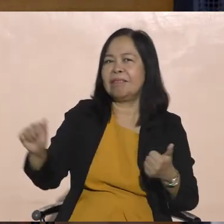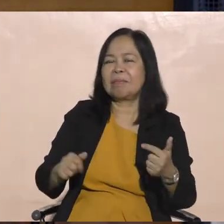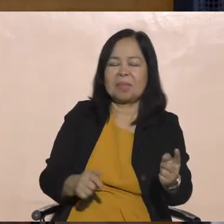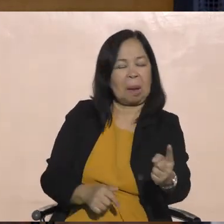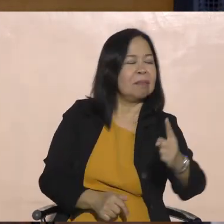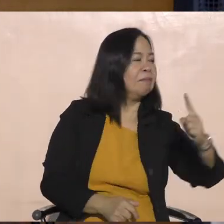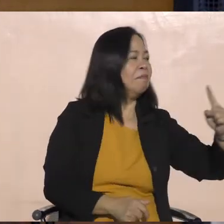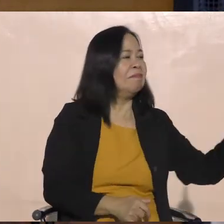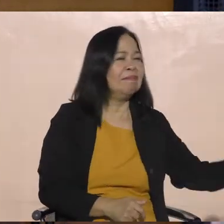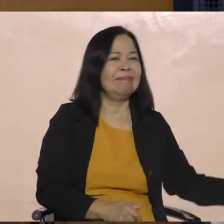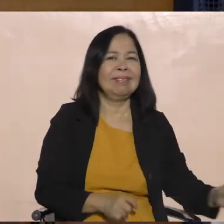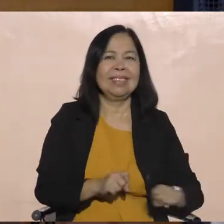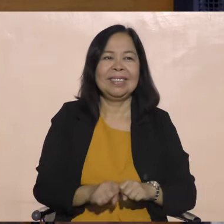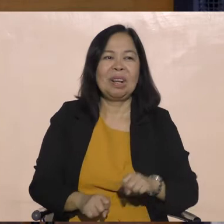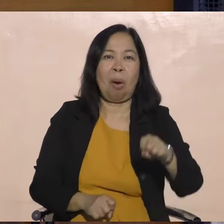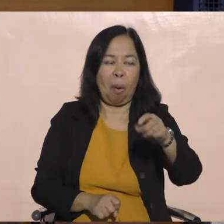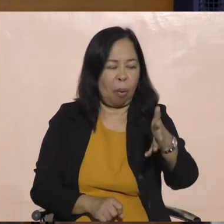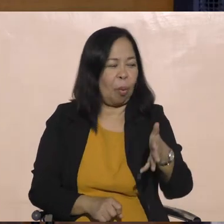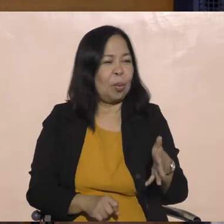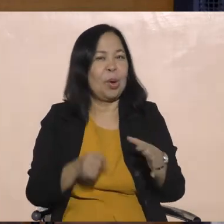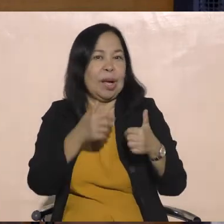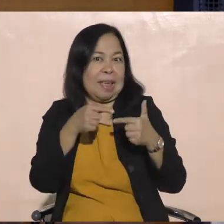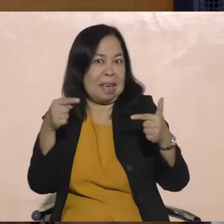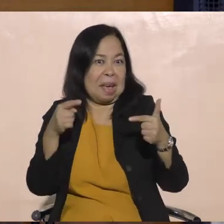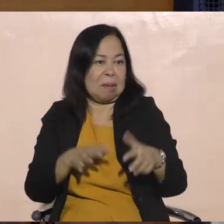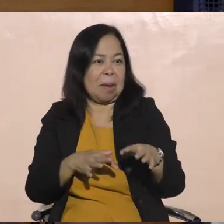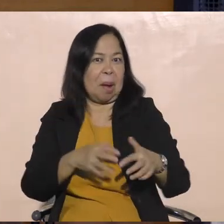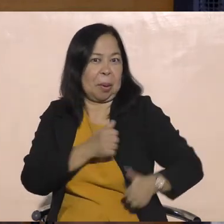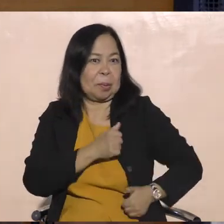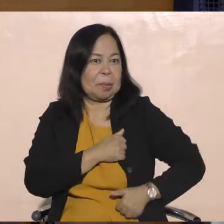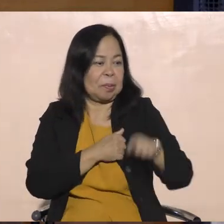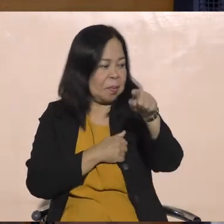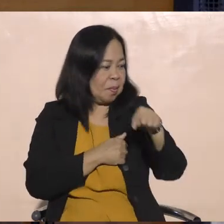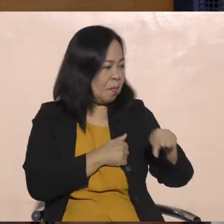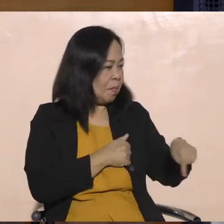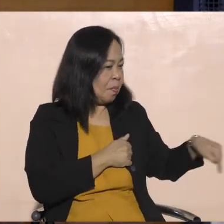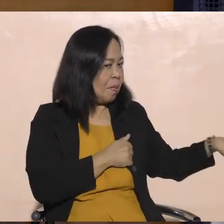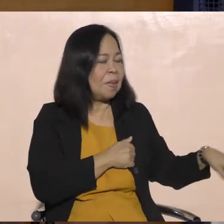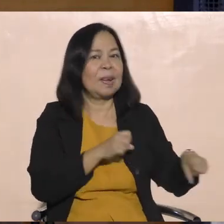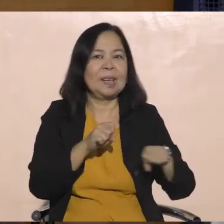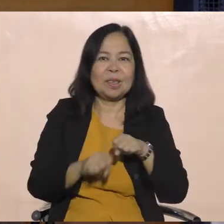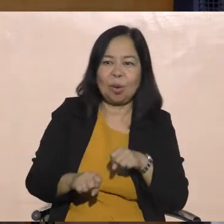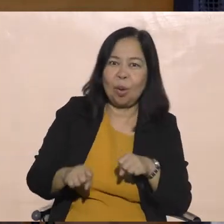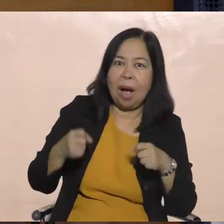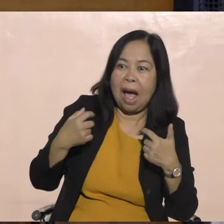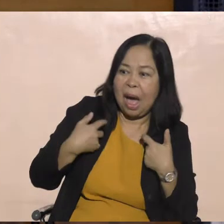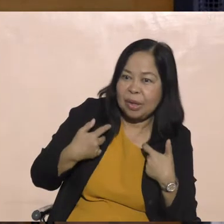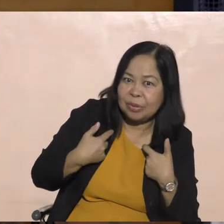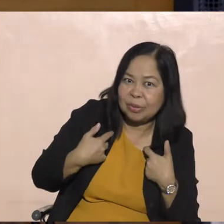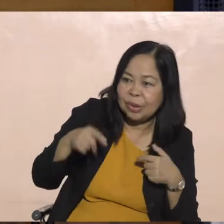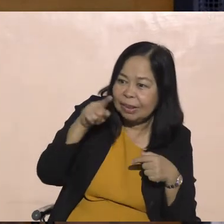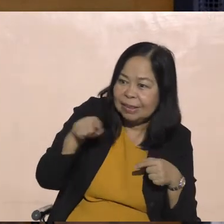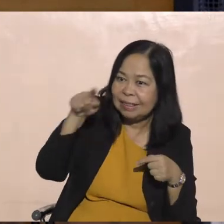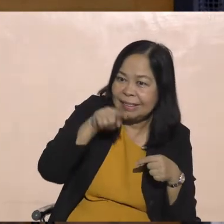he realized that with the spider web on the entrance, his cave looked as if